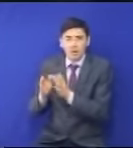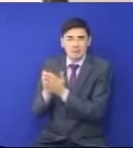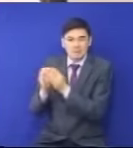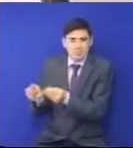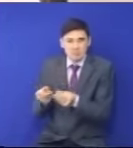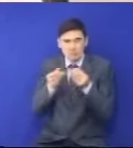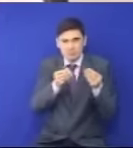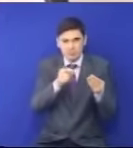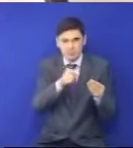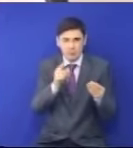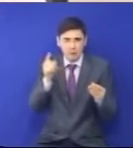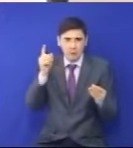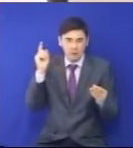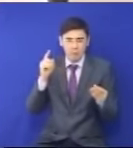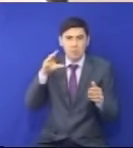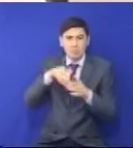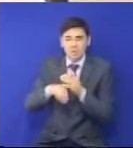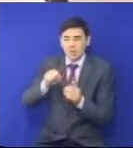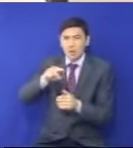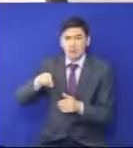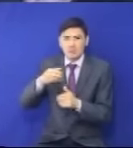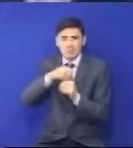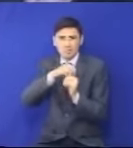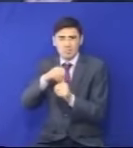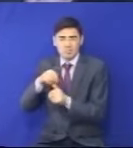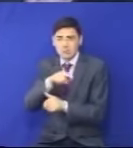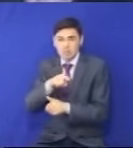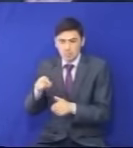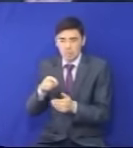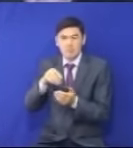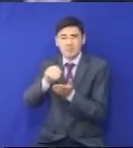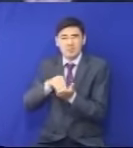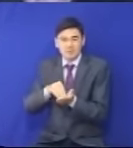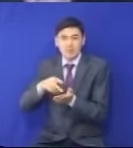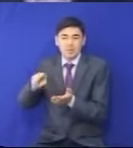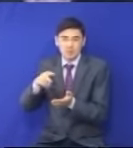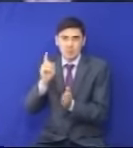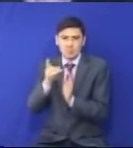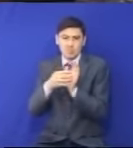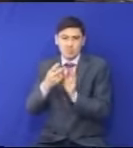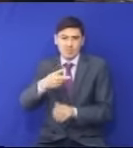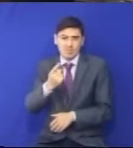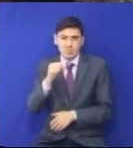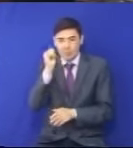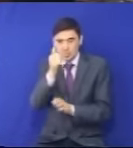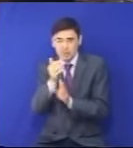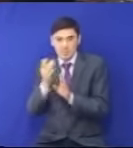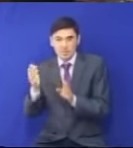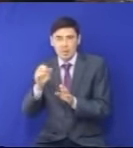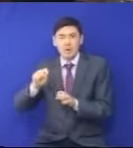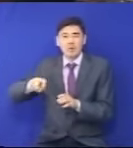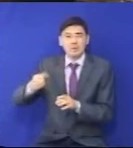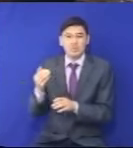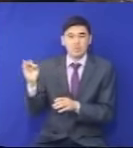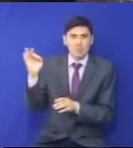қойылды. Олардың қатарында алаш қайраткерлерінің көзі тірісінде жарық көрген әдебиеттер 1991 жылдан кейінгі алаш үкіметіне